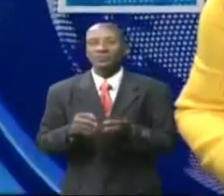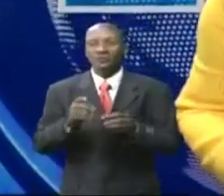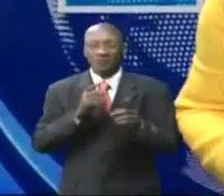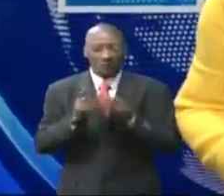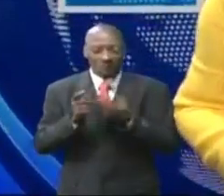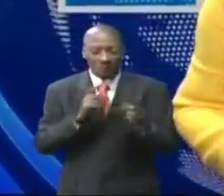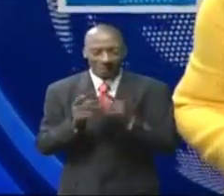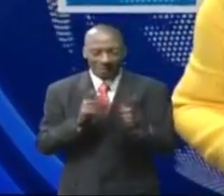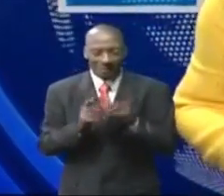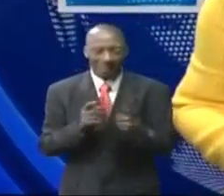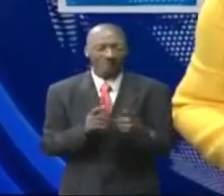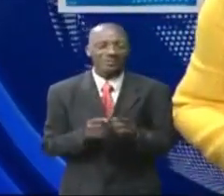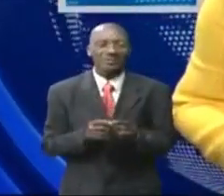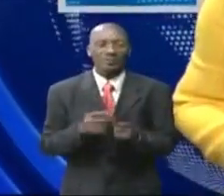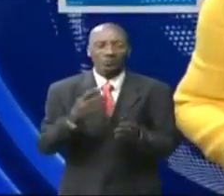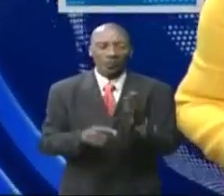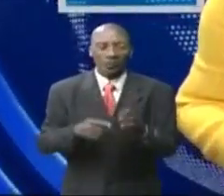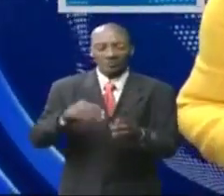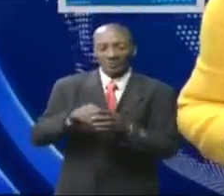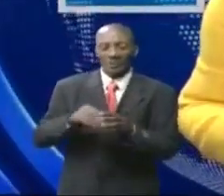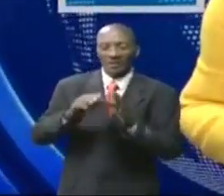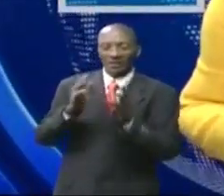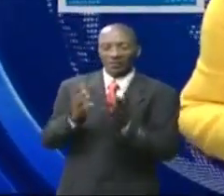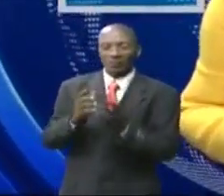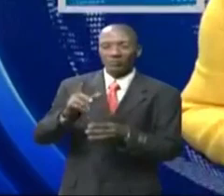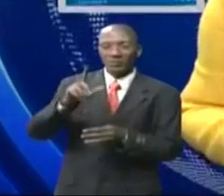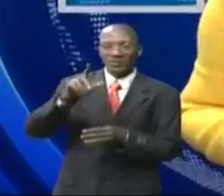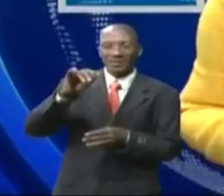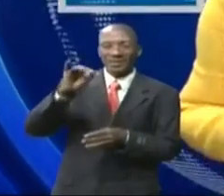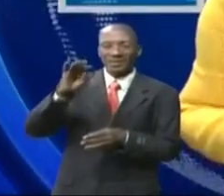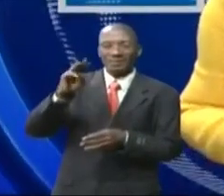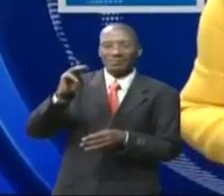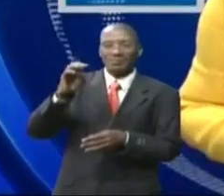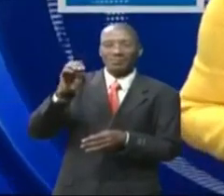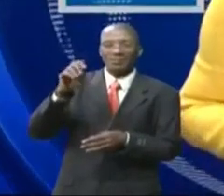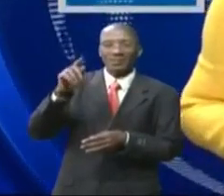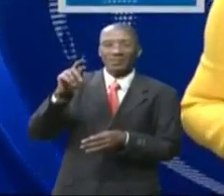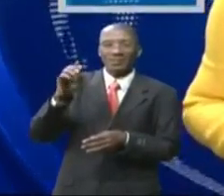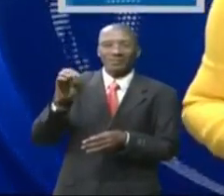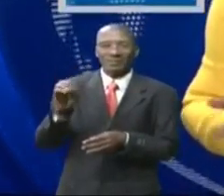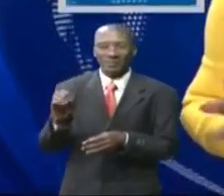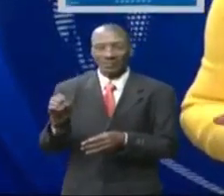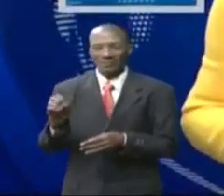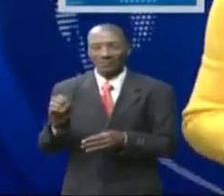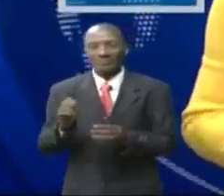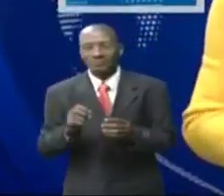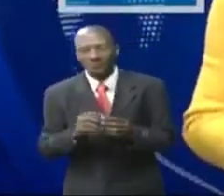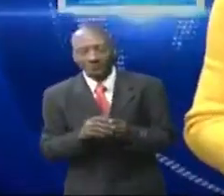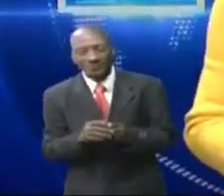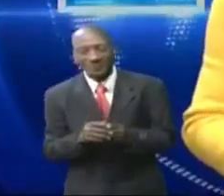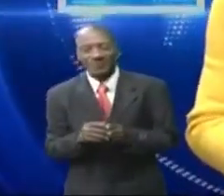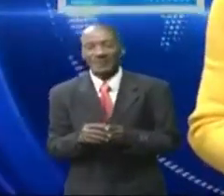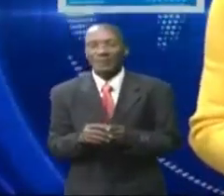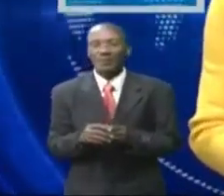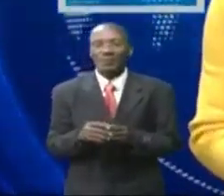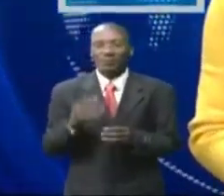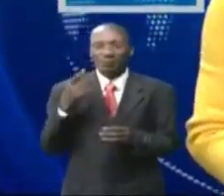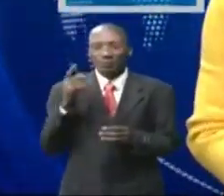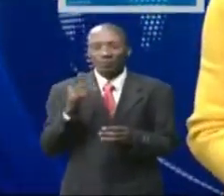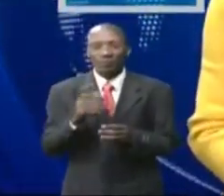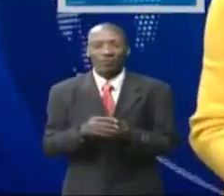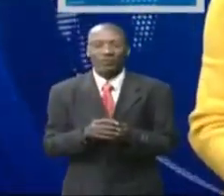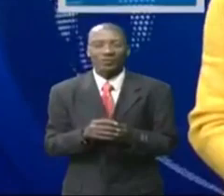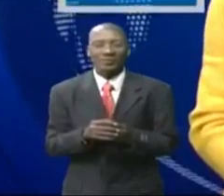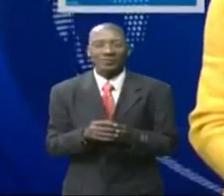l'importance de l'unité du Congo, du corps plutôt de Christ, ce en prélude des 3 journées de réflexion